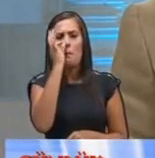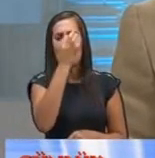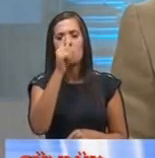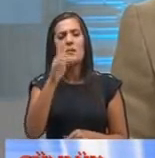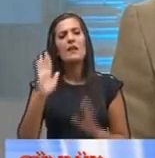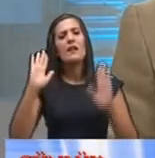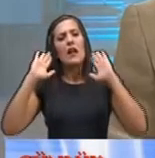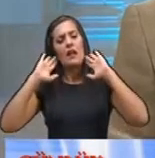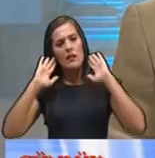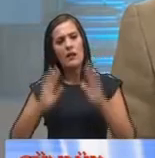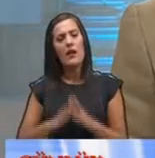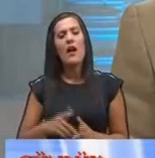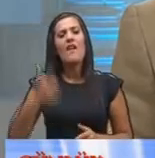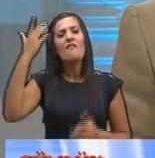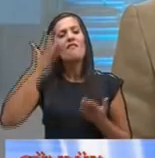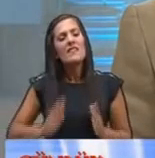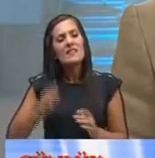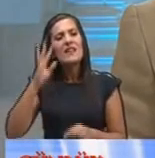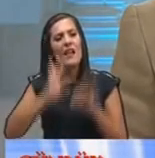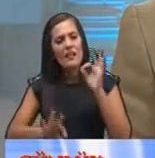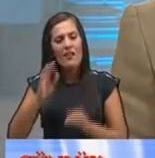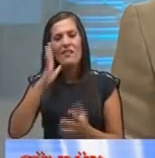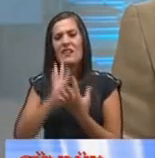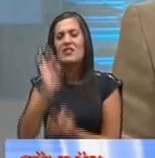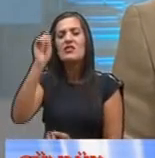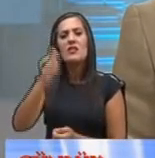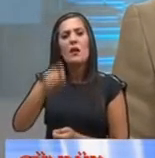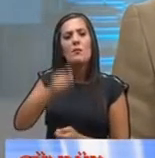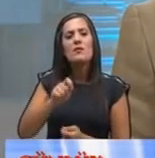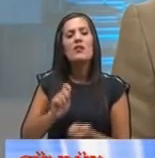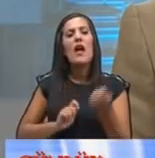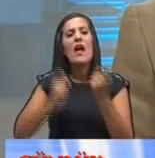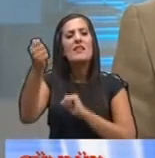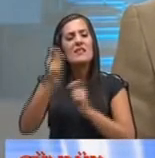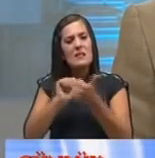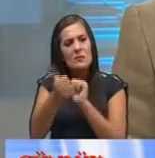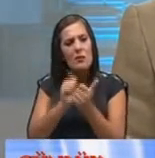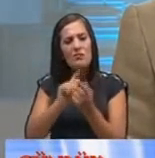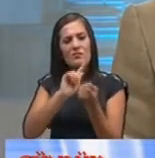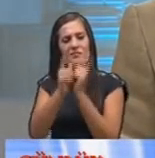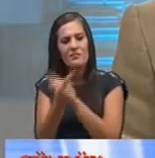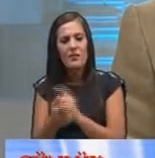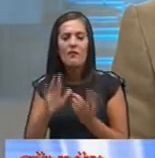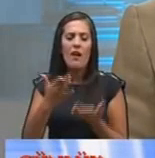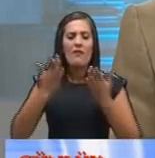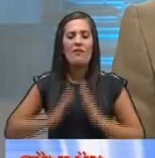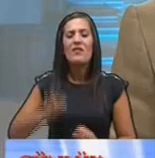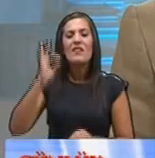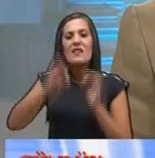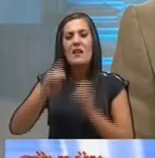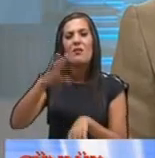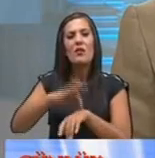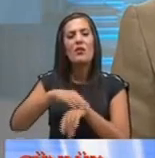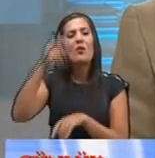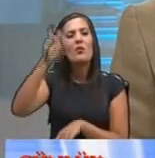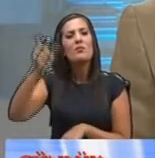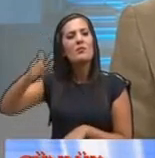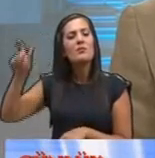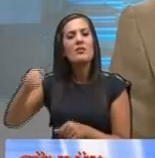yatak istirahati, fizik tedavi, kişinin yapacağı aerobik egzersizler veya fizyoterapistlerin, bizlerin fizik